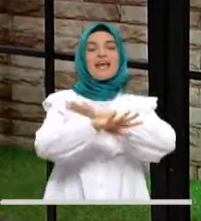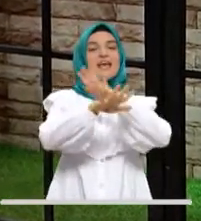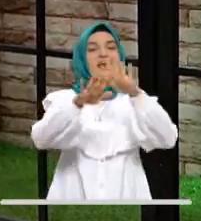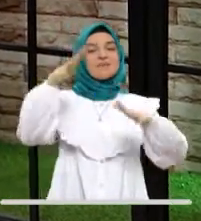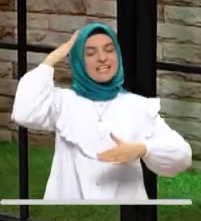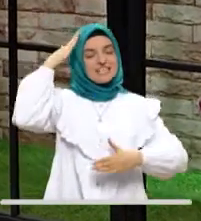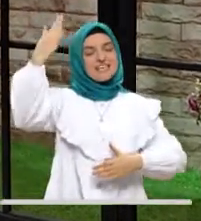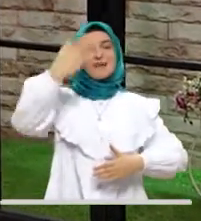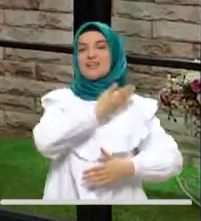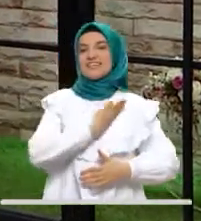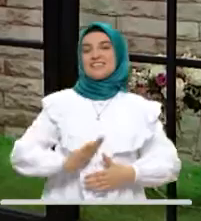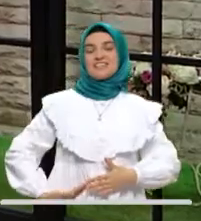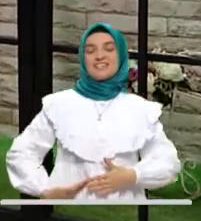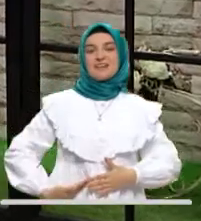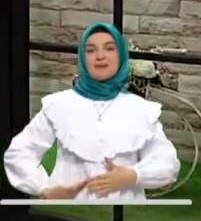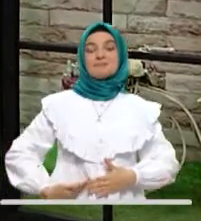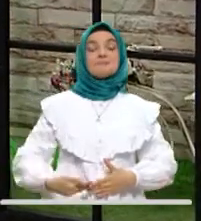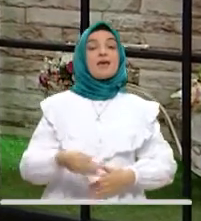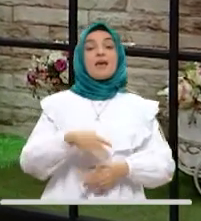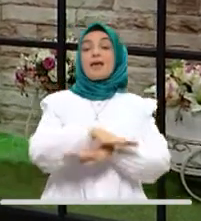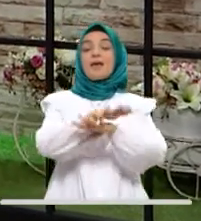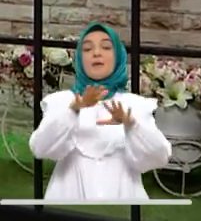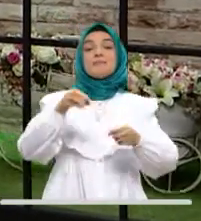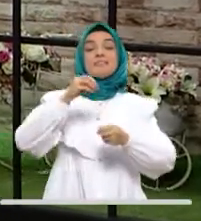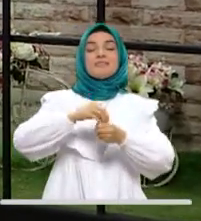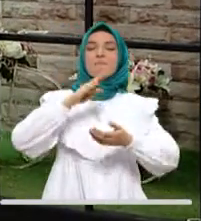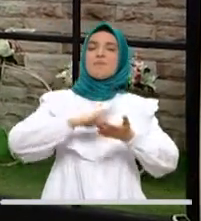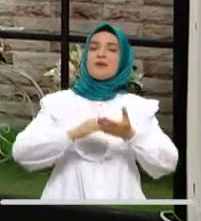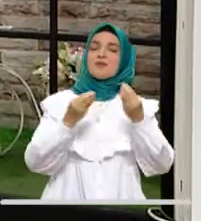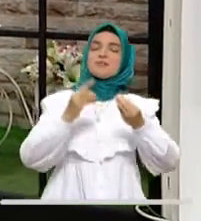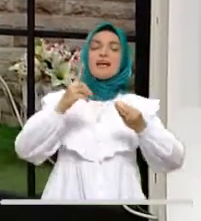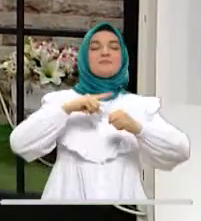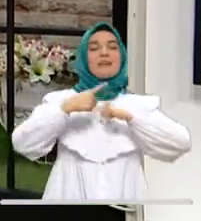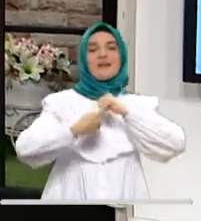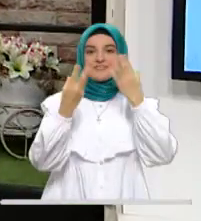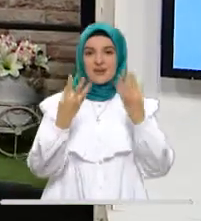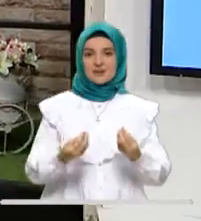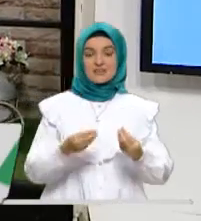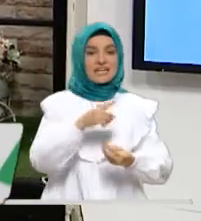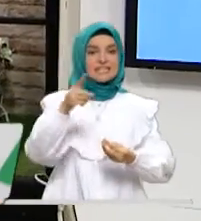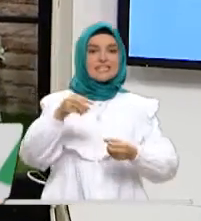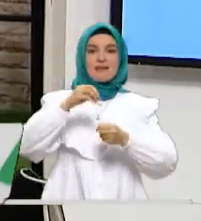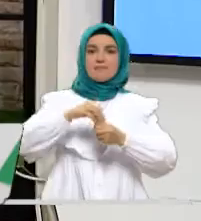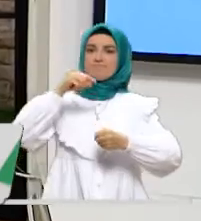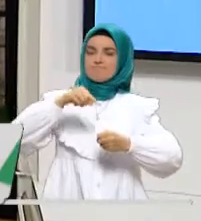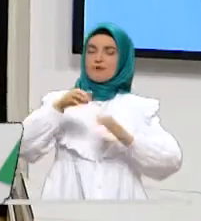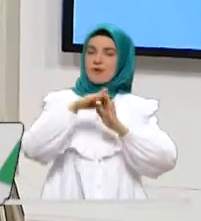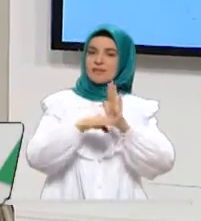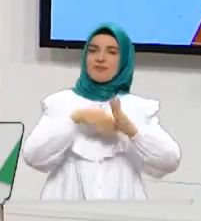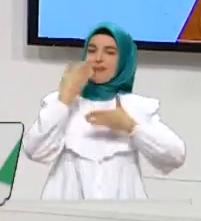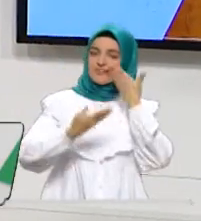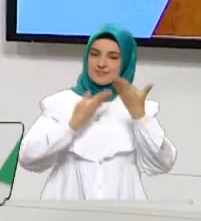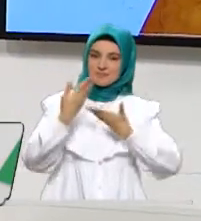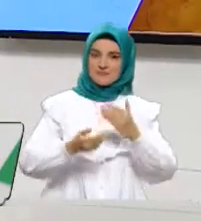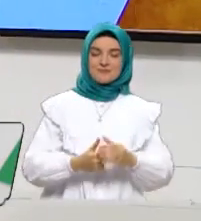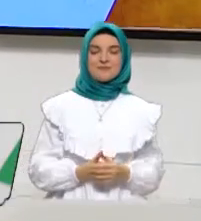selamlar, sevgiler. Dilerim hepimiz için bereketli, sağlıklı, güzel bir hafta olsun. Sizler için hemen bugünkü yayınımızın içeriğinden